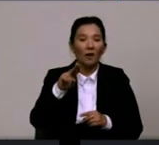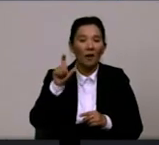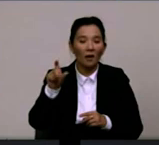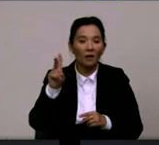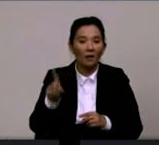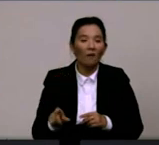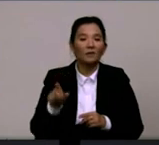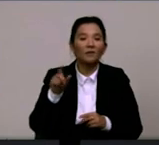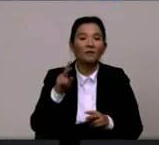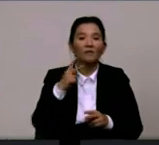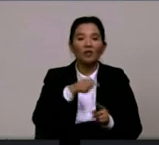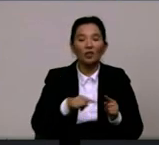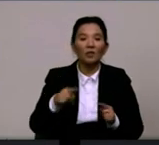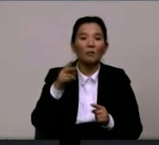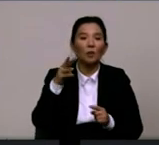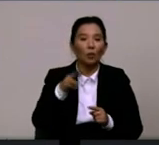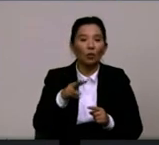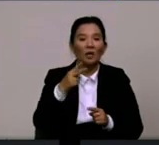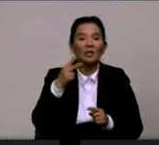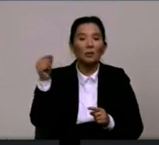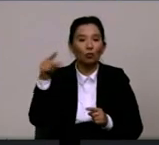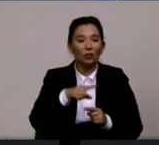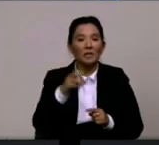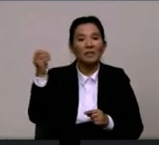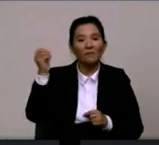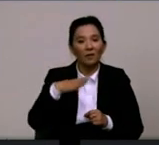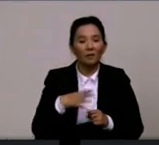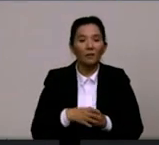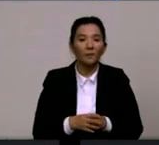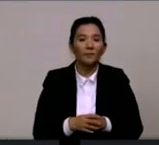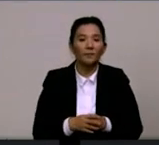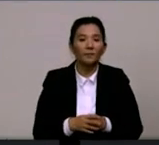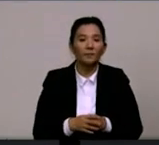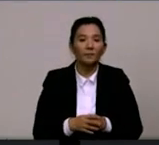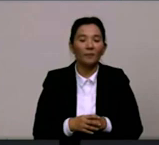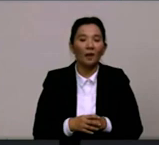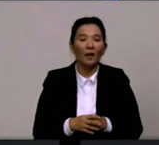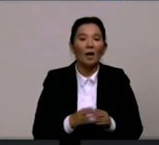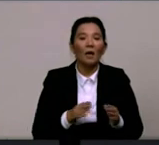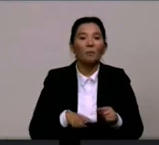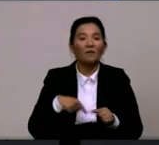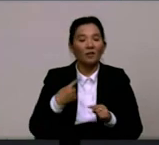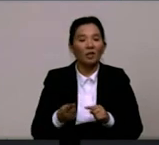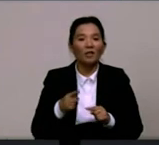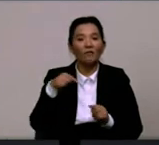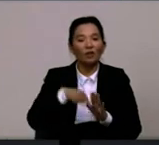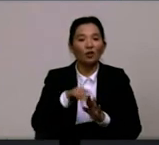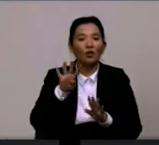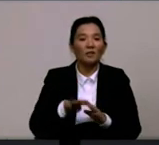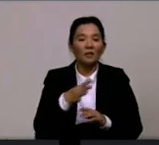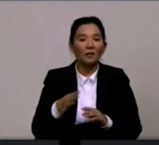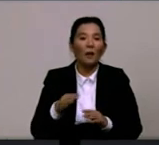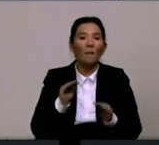в течение минуты 24 излучает свет. В приведенной ниже сетке постройте